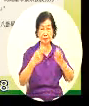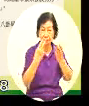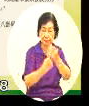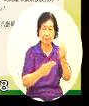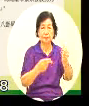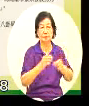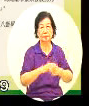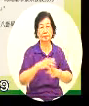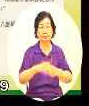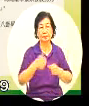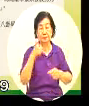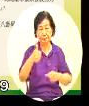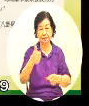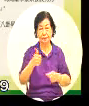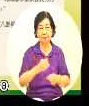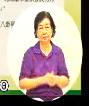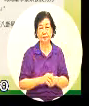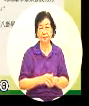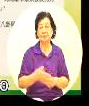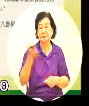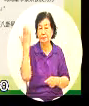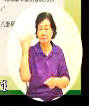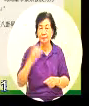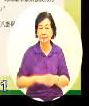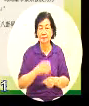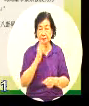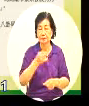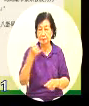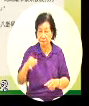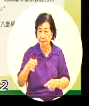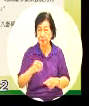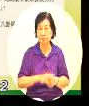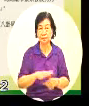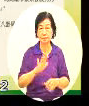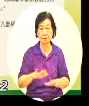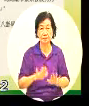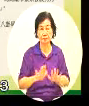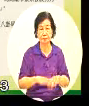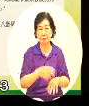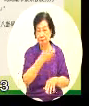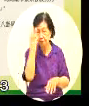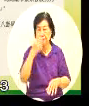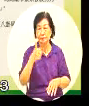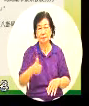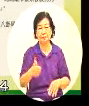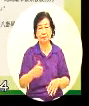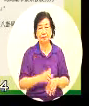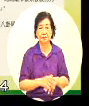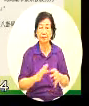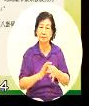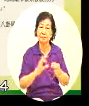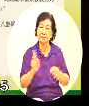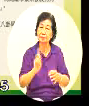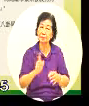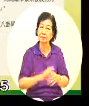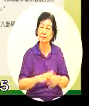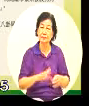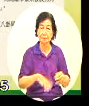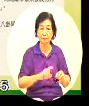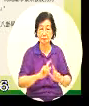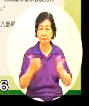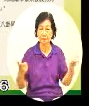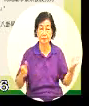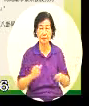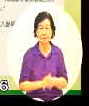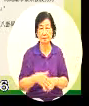赞，过去咧有人讲歹，即摆发觉讲，无同款。为啥无同款？咱过去咱任